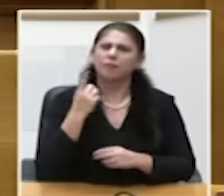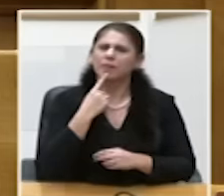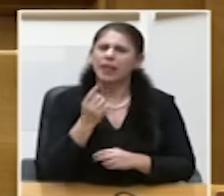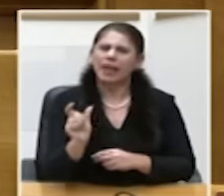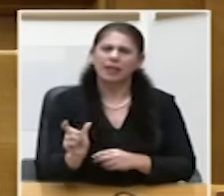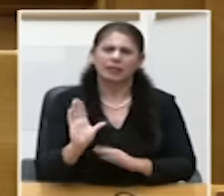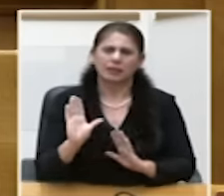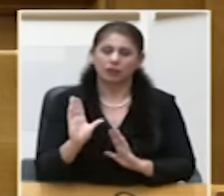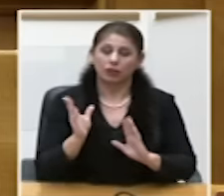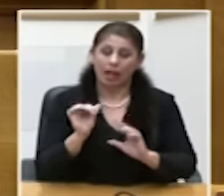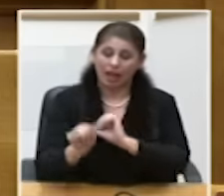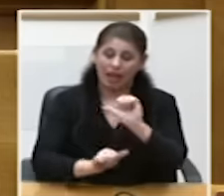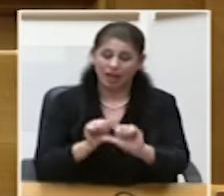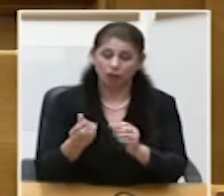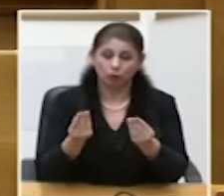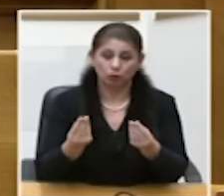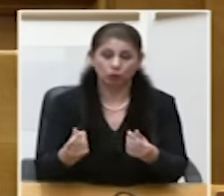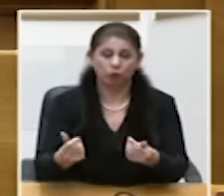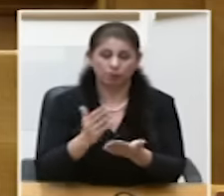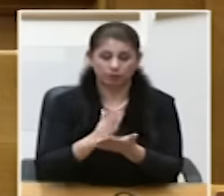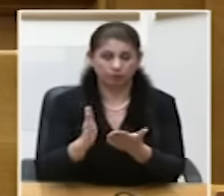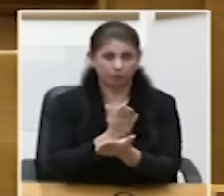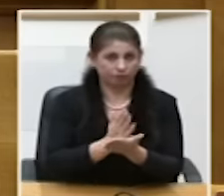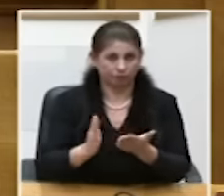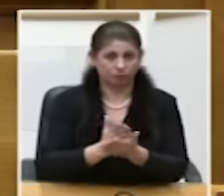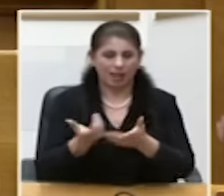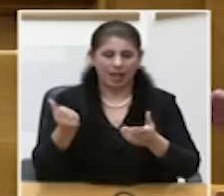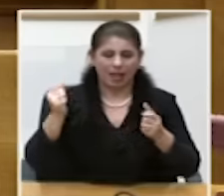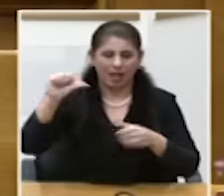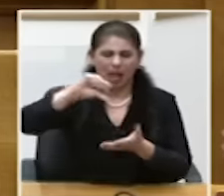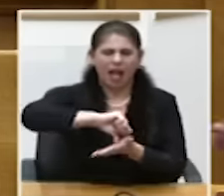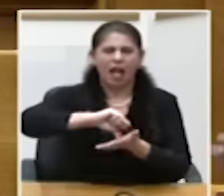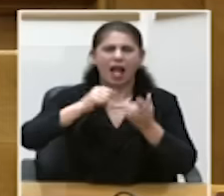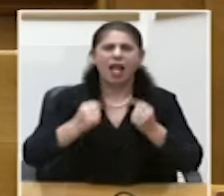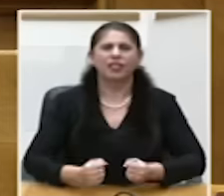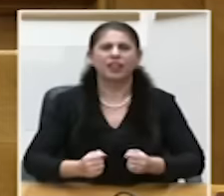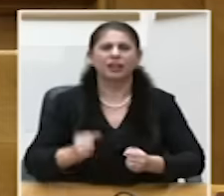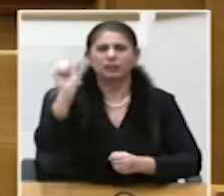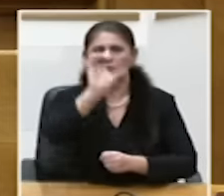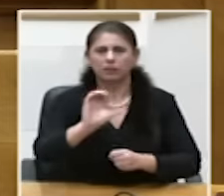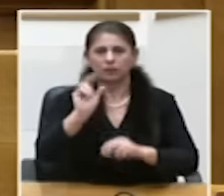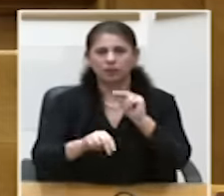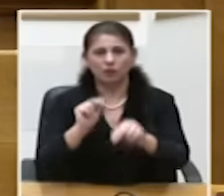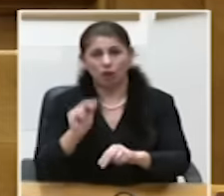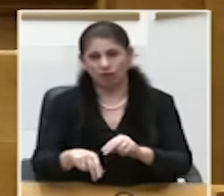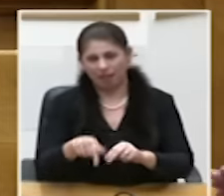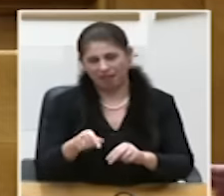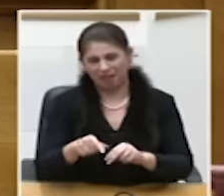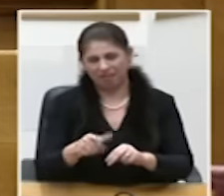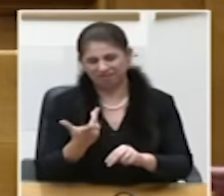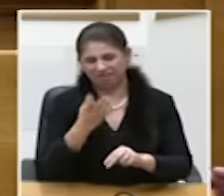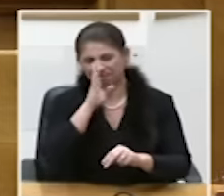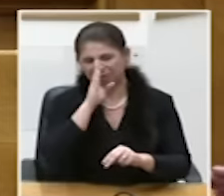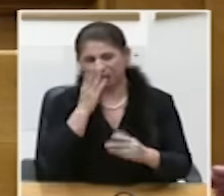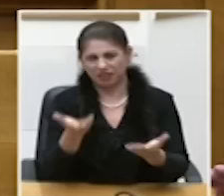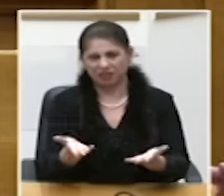αλλαγή στον τρόπο κατανομής των εδρών στις ευρωεκλογές. Γιατί και εδώ περισσεύει η υποκρισία. Μη μας θεωρείτε